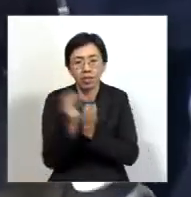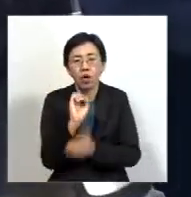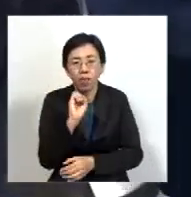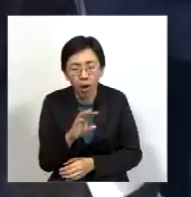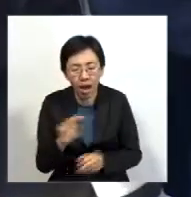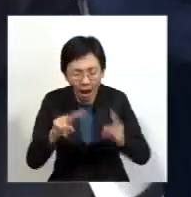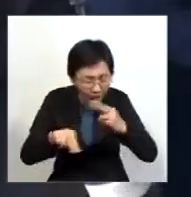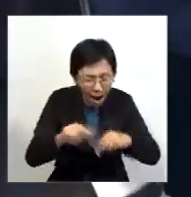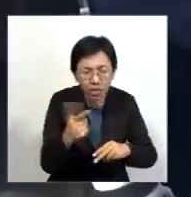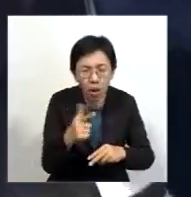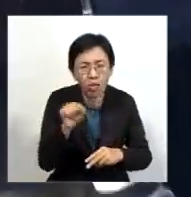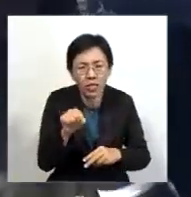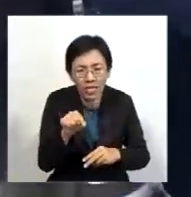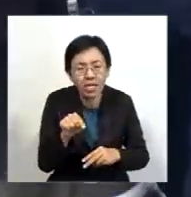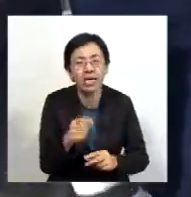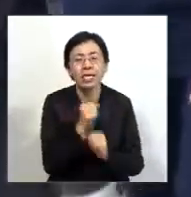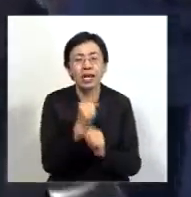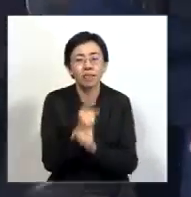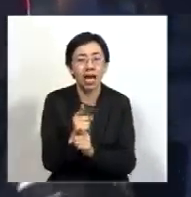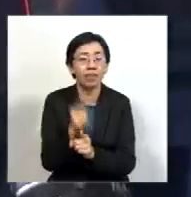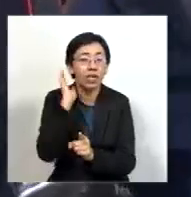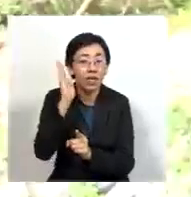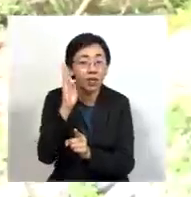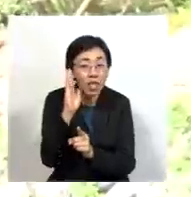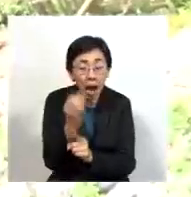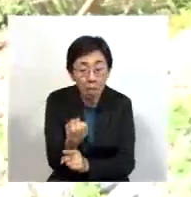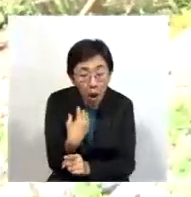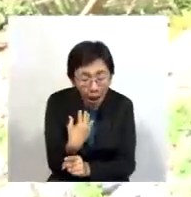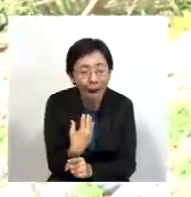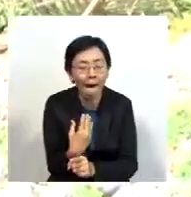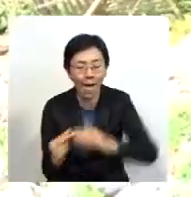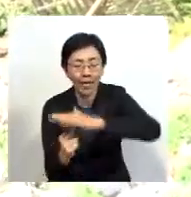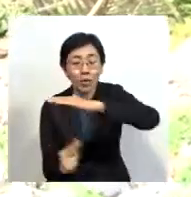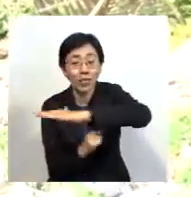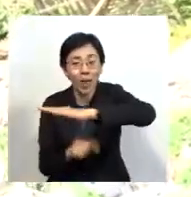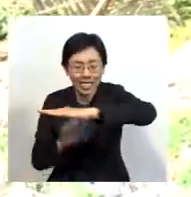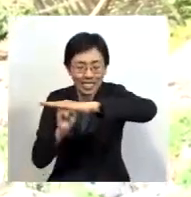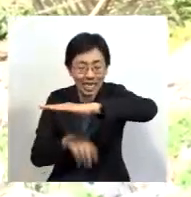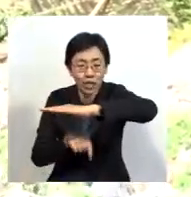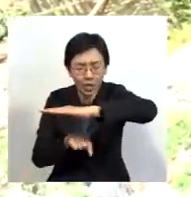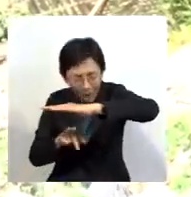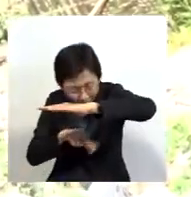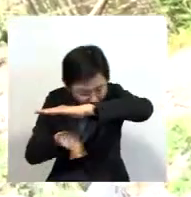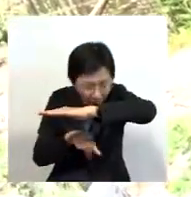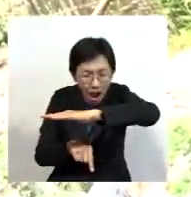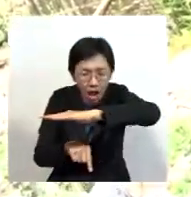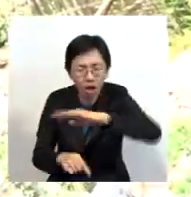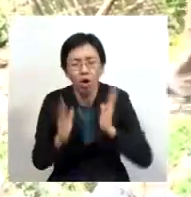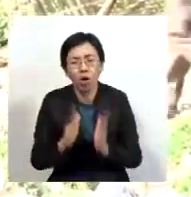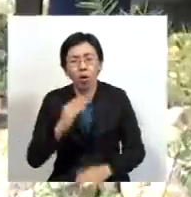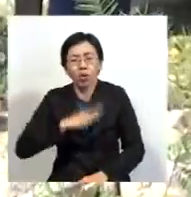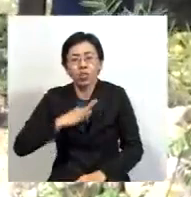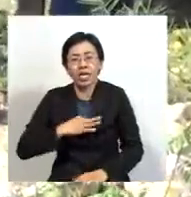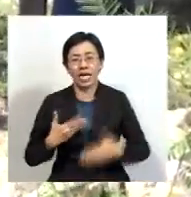การค้นหาทองครั้งนี้เป็นไปตามคำให้การของผู้ต้องหาขณะที่ชาวบ้านในพื้นที่ก็ได้บอกว่ารู้สึกดีใ